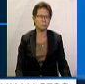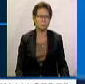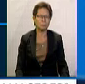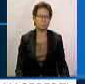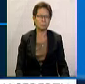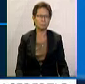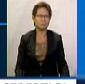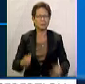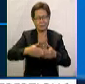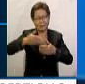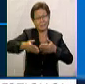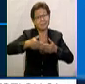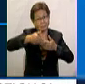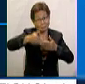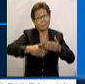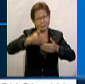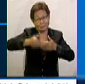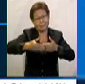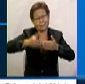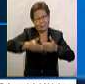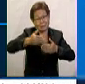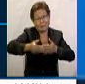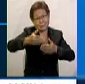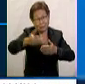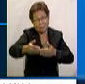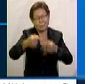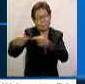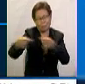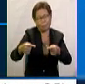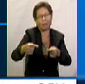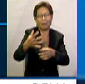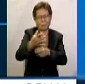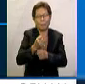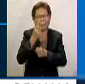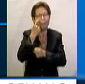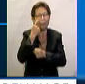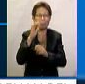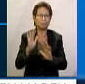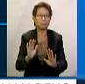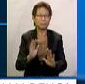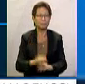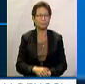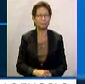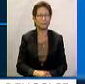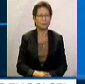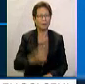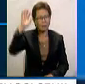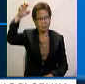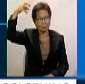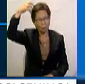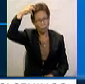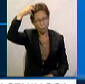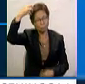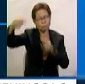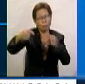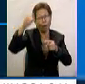As I said before, the two match playing against Cambodia and Laos is very important for us.